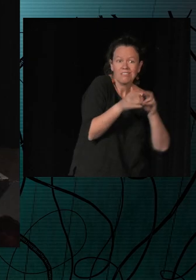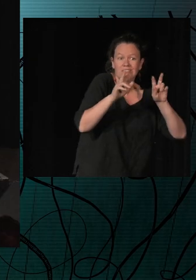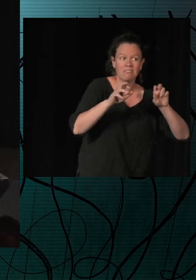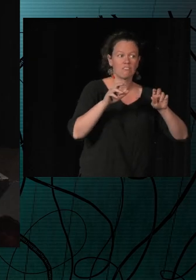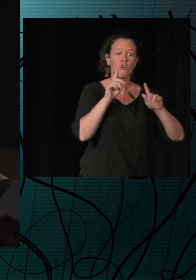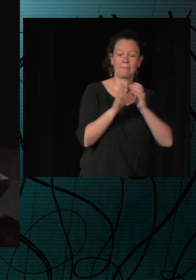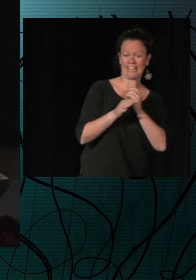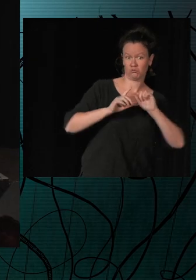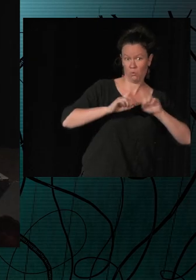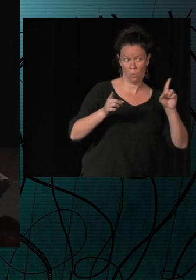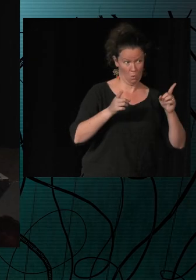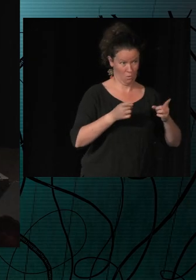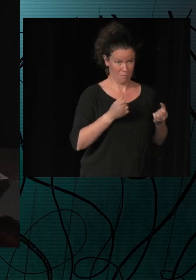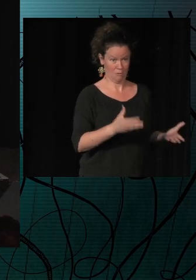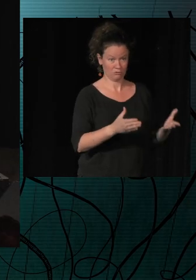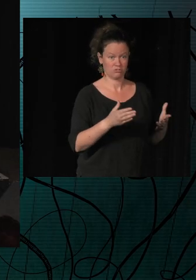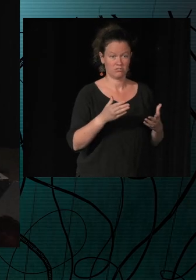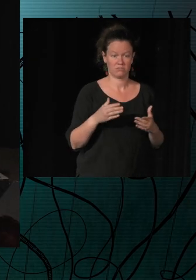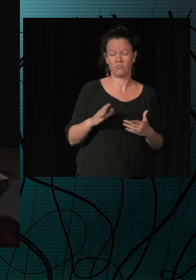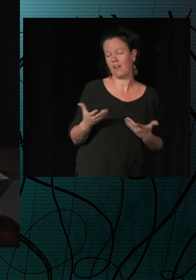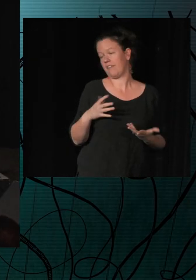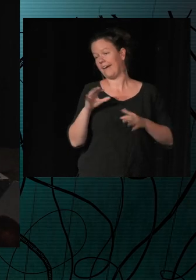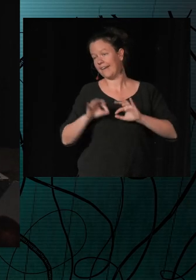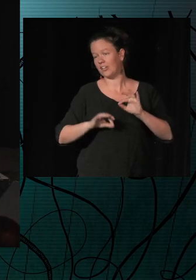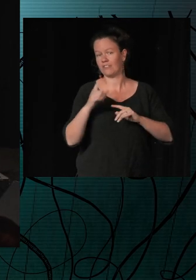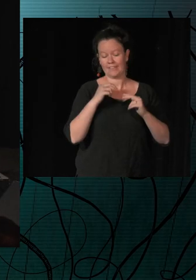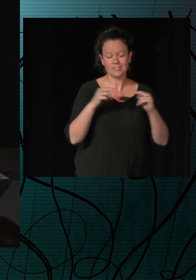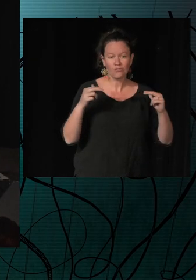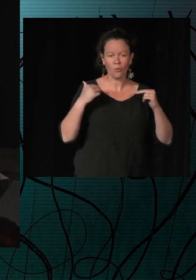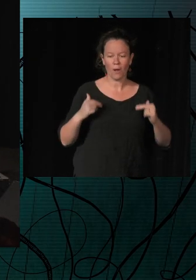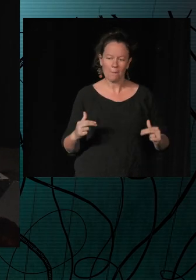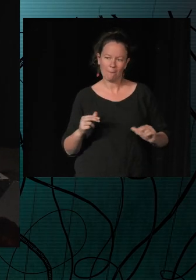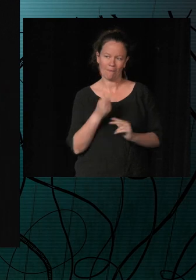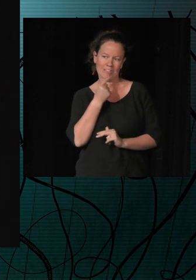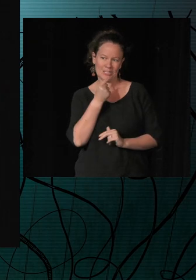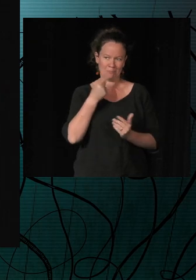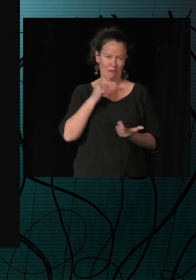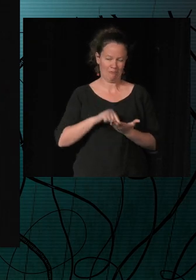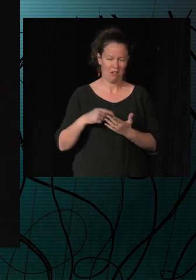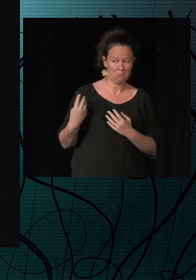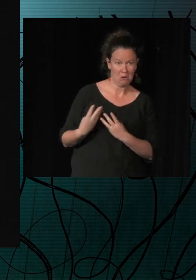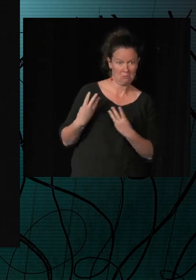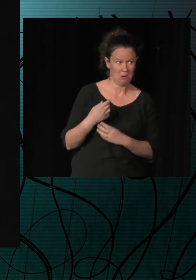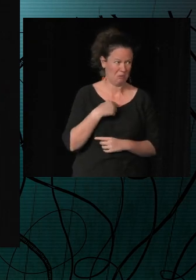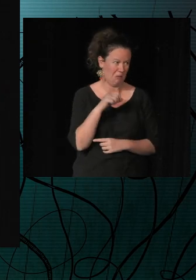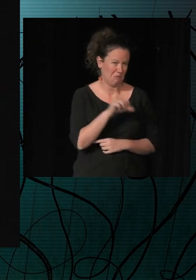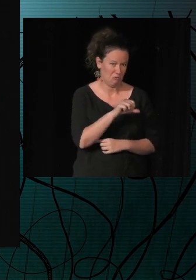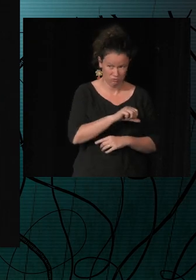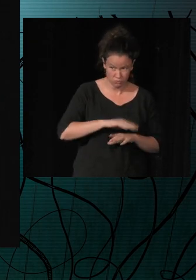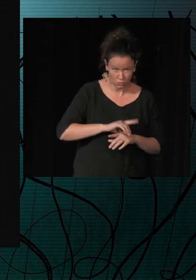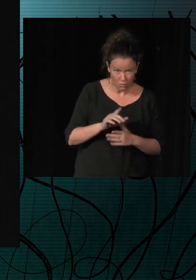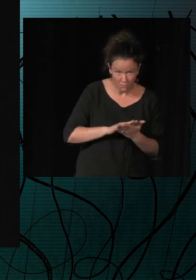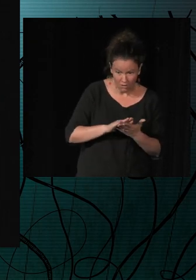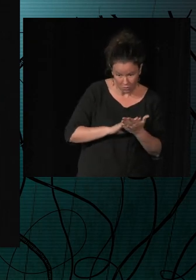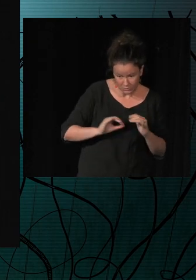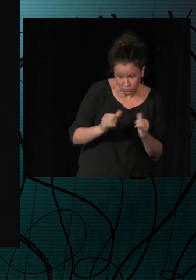faciles et tout ça on va pas partir dans des dé pas comme ça mais on joue comme on veut parce qu'en fait l'idée c'est de jouer donc et oui il y a cette possibilité là et oui il y a des gens qui disent que mais